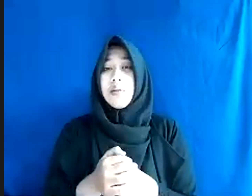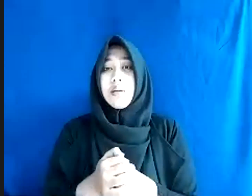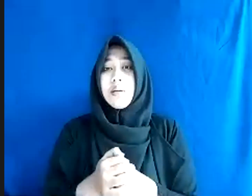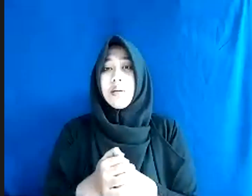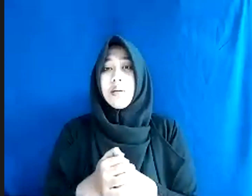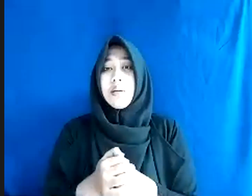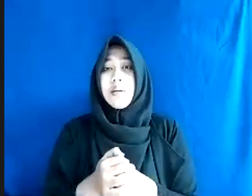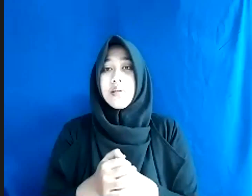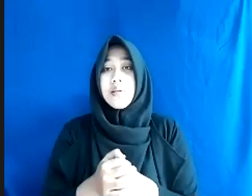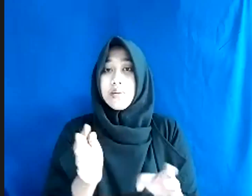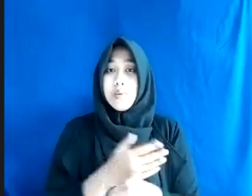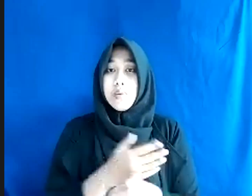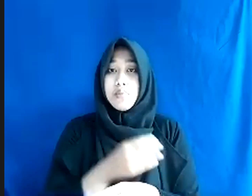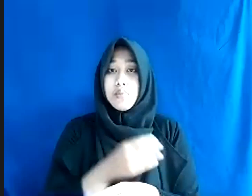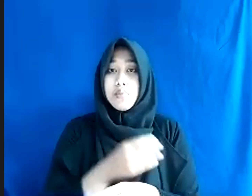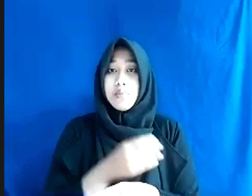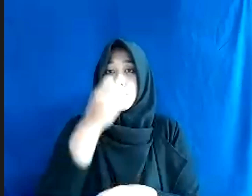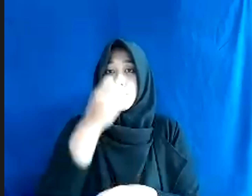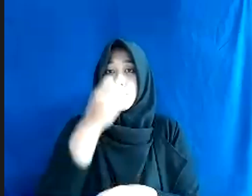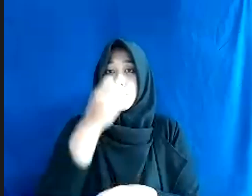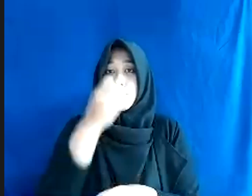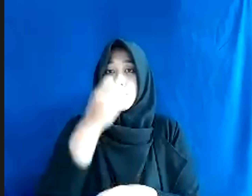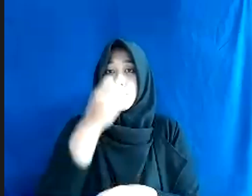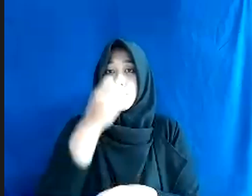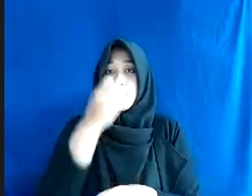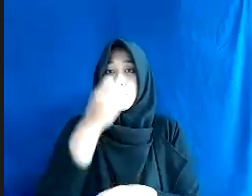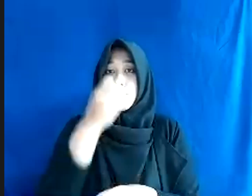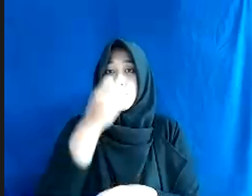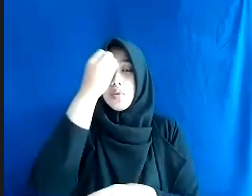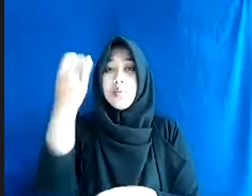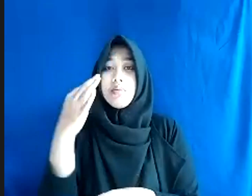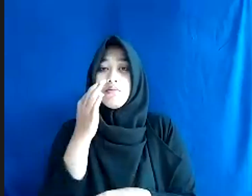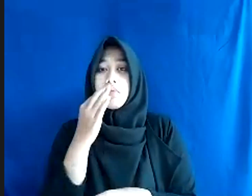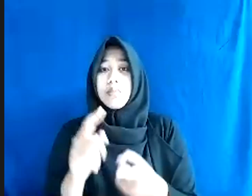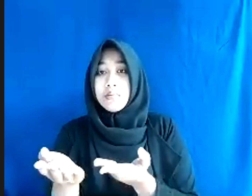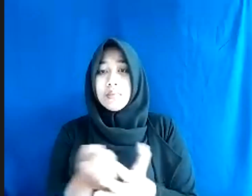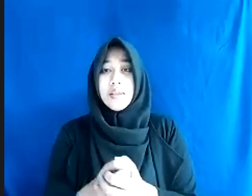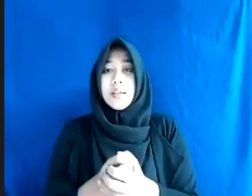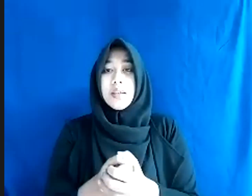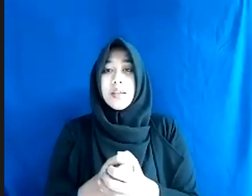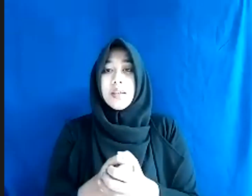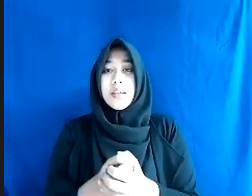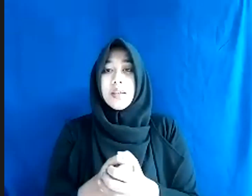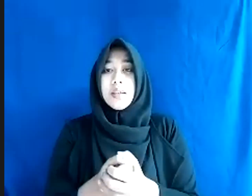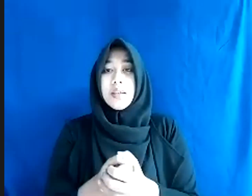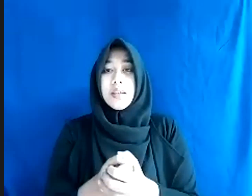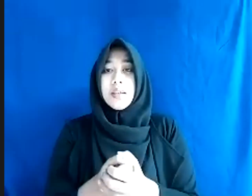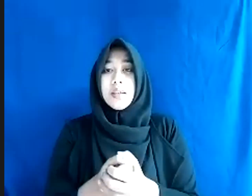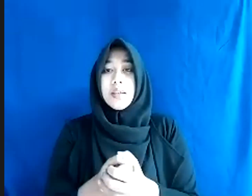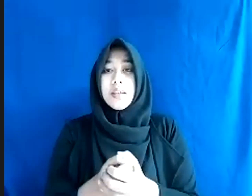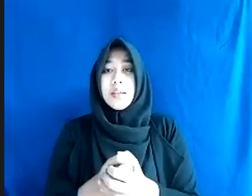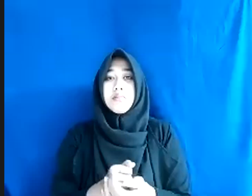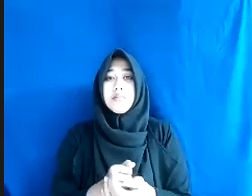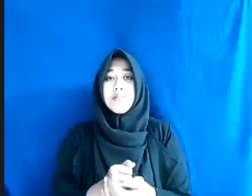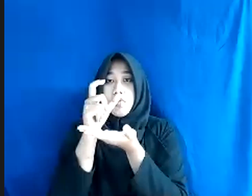berkenan untuk menghidupkan apa namanya videonya. Mau foto. Ya, iya, mau foto